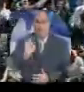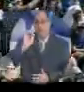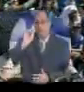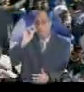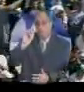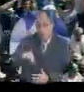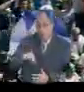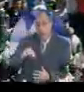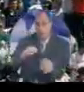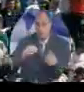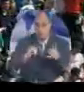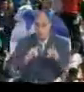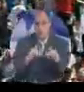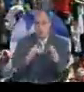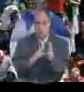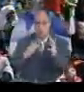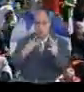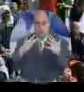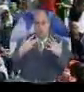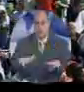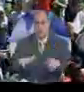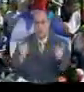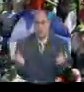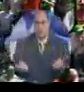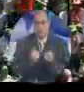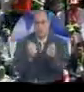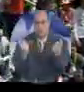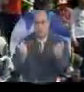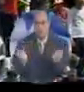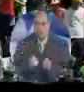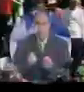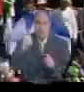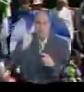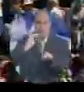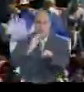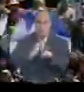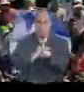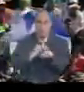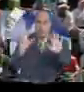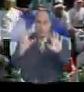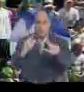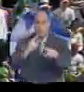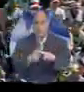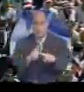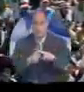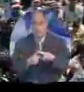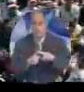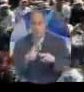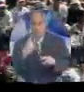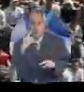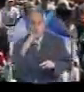قد أجرى حصة تدريبية الأخيرة أمس في توقيت المباراة، واتضحت بعض الشيء معالم